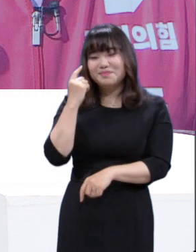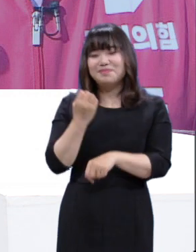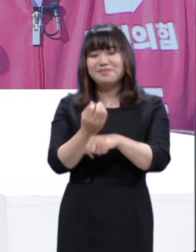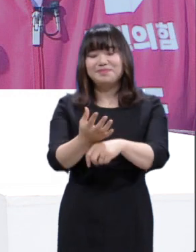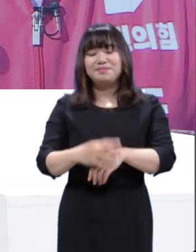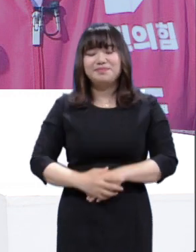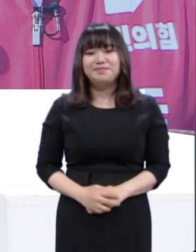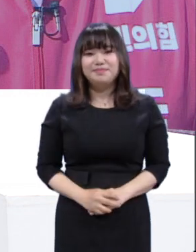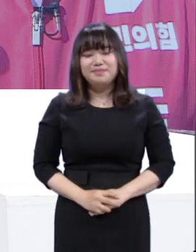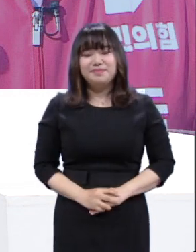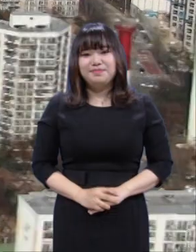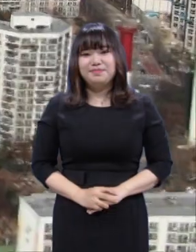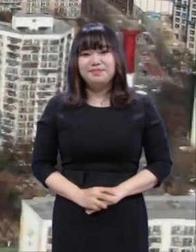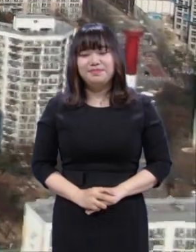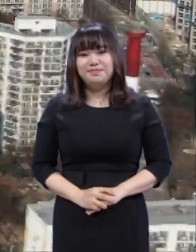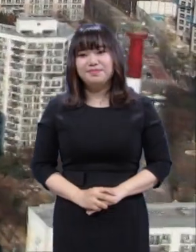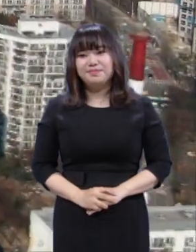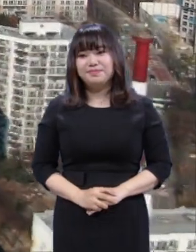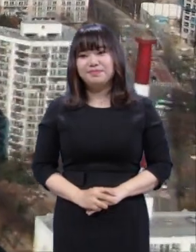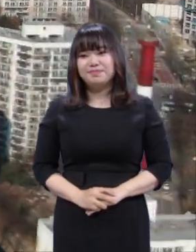기자가 취재했습니다.